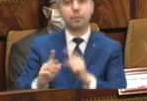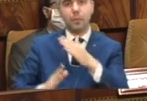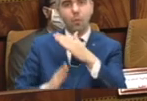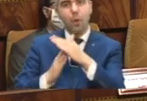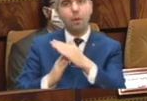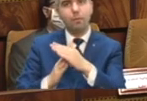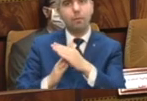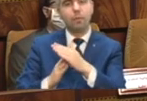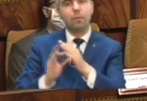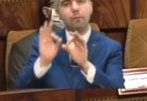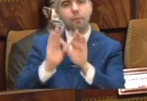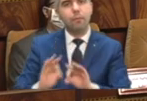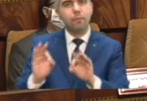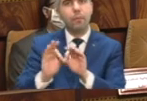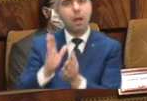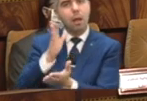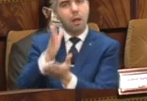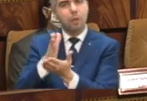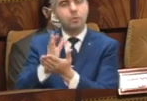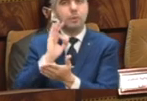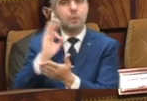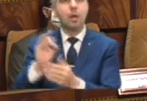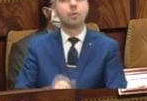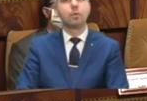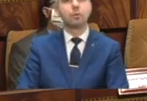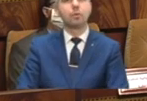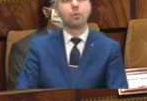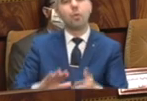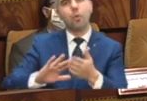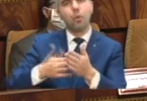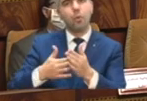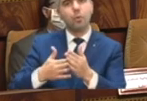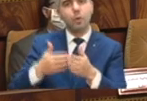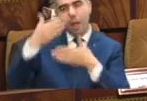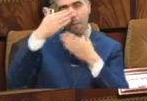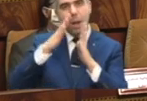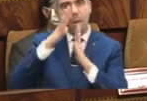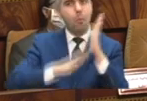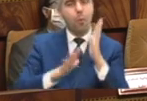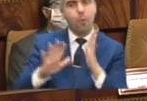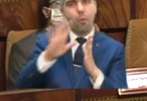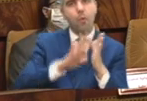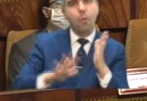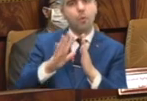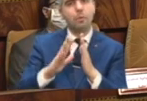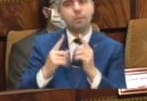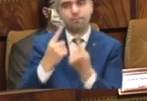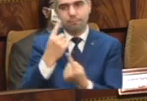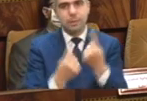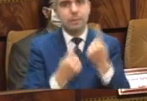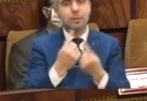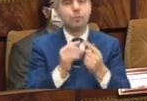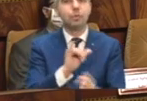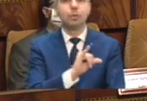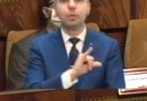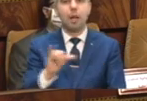شايت ومن حقه. وهذه قضيه شاده المغاربه كاملين وما نزيدوش عليها فعلا.